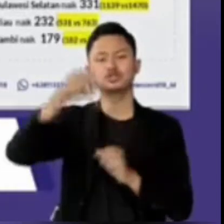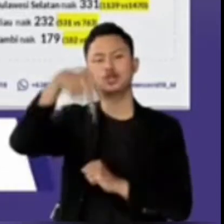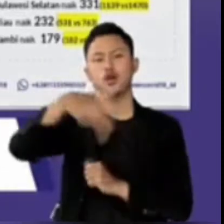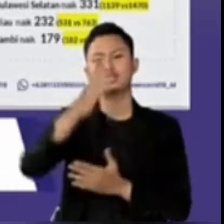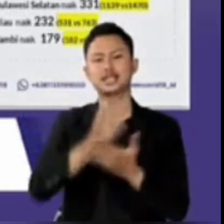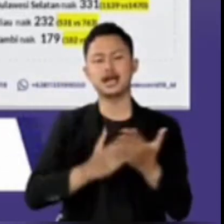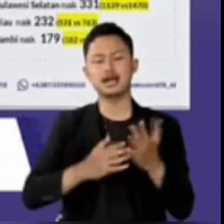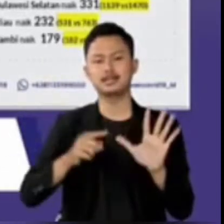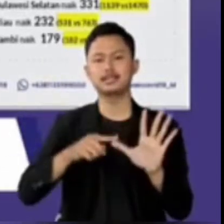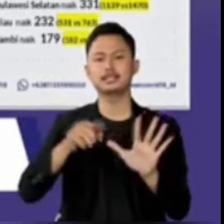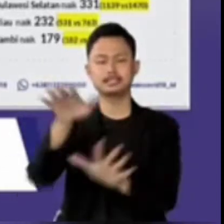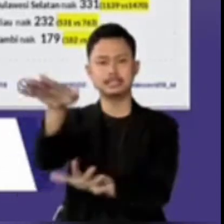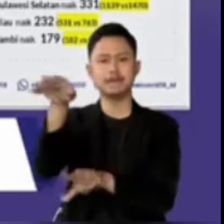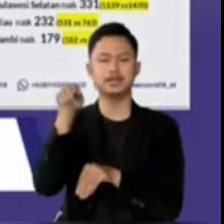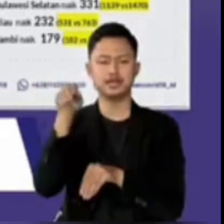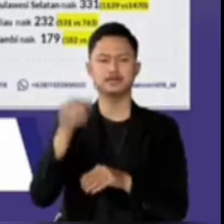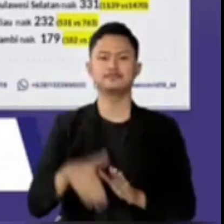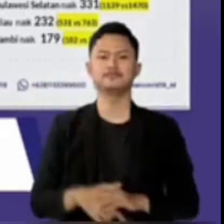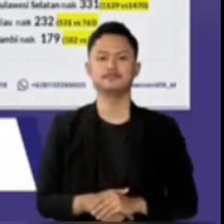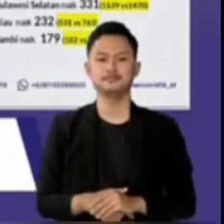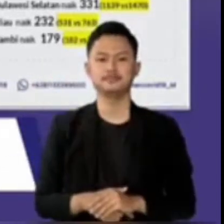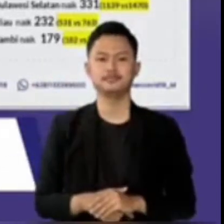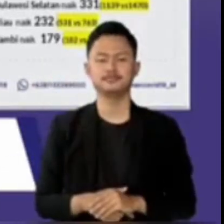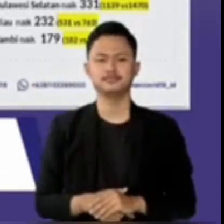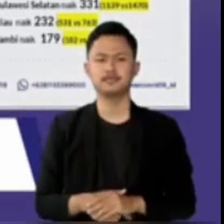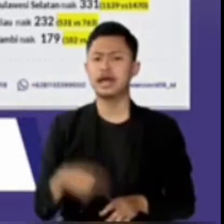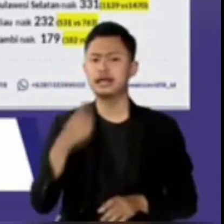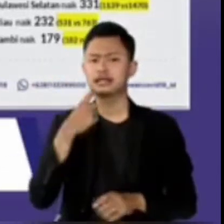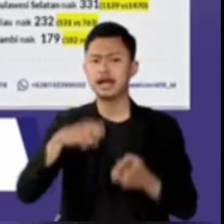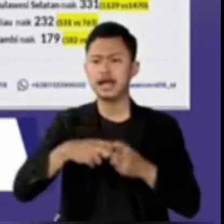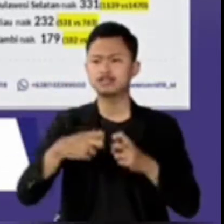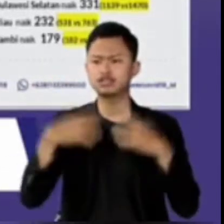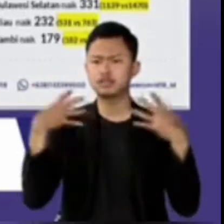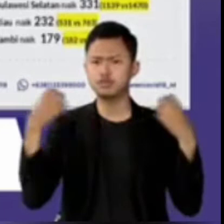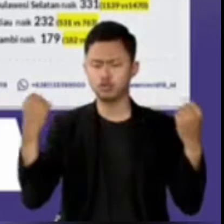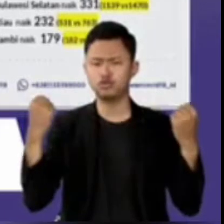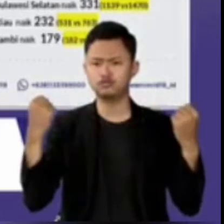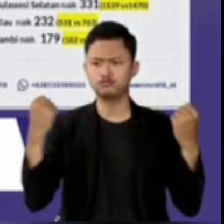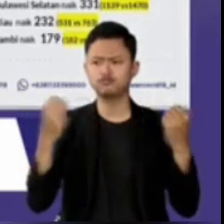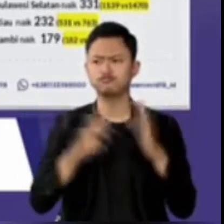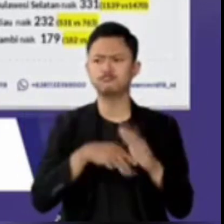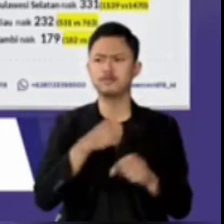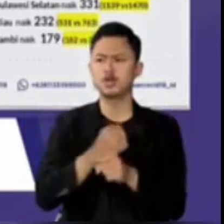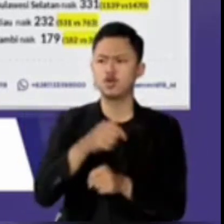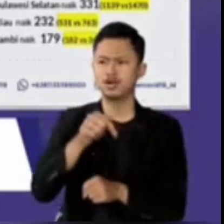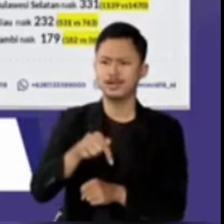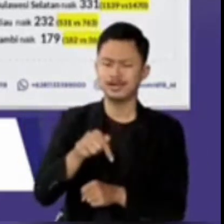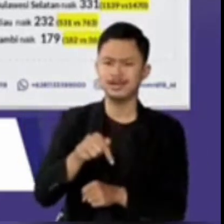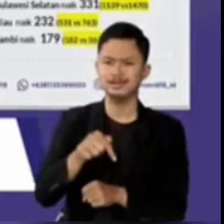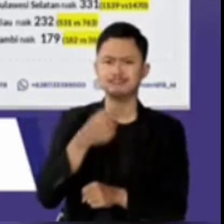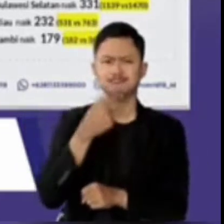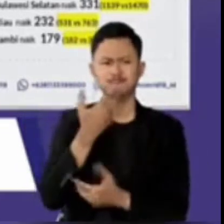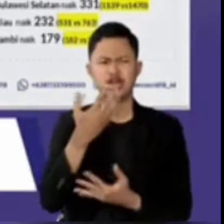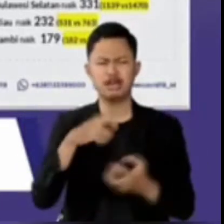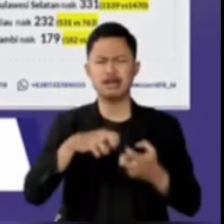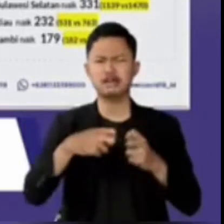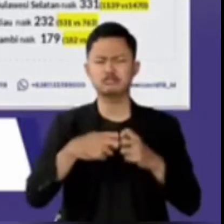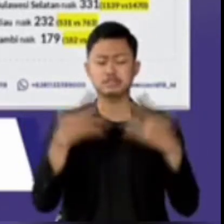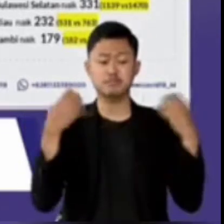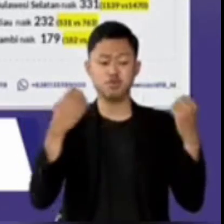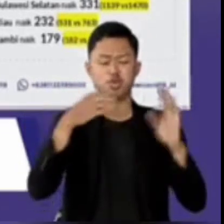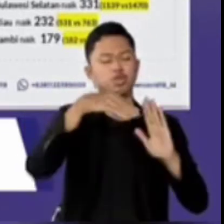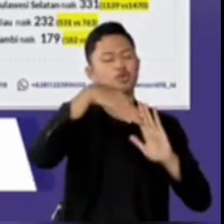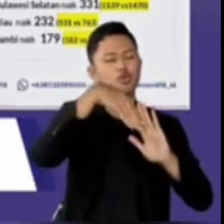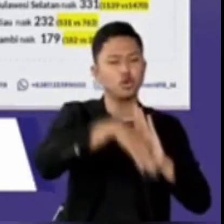Jambi. Terakhir, untuk kesembuhan, kasus sembuh baru di minggu ini sayangnya mengalami penurunan kembali,